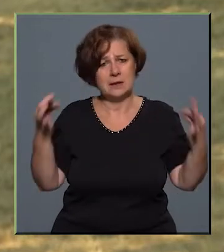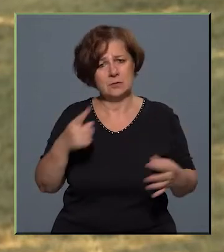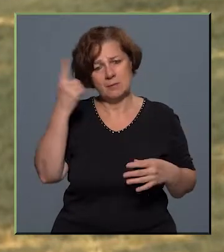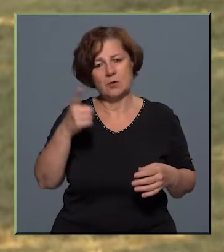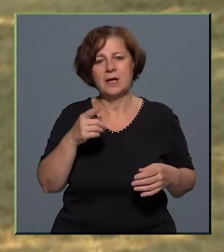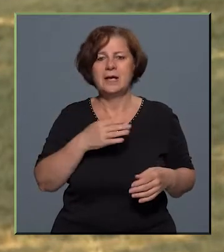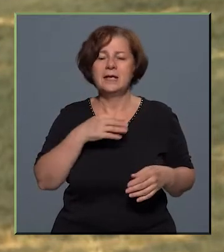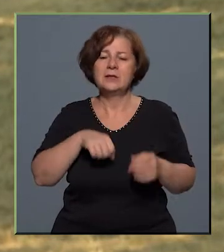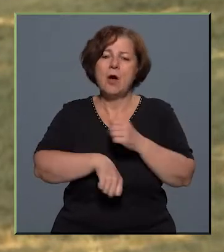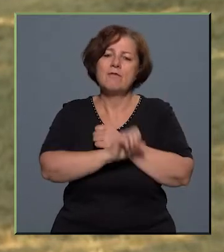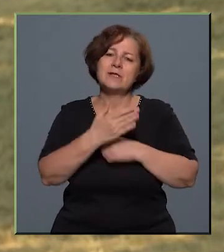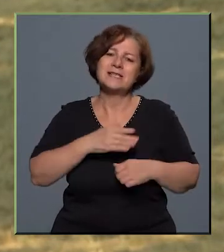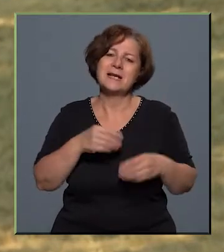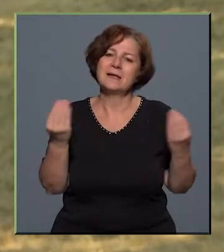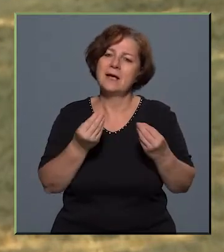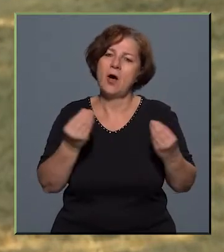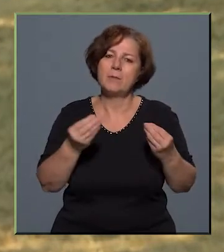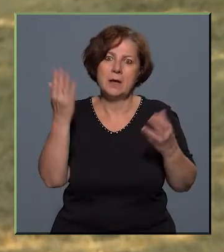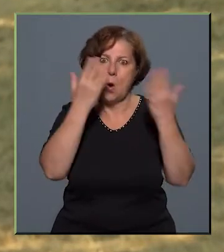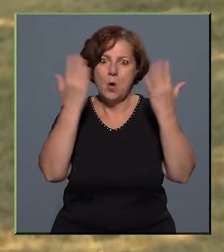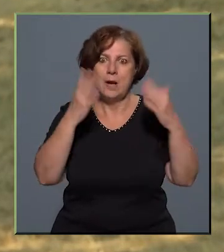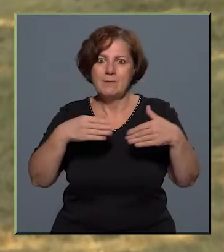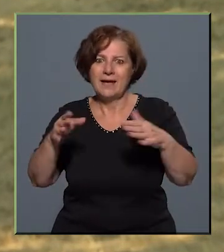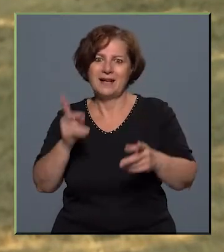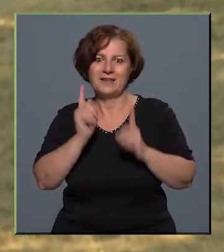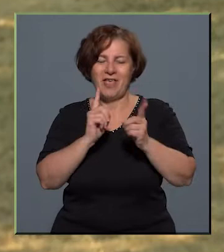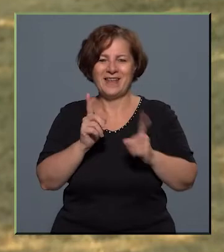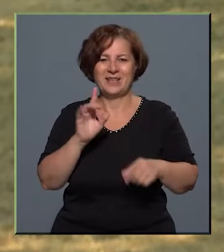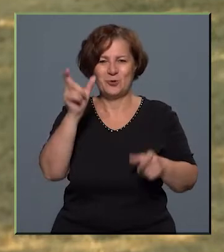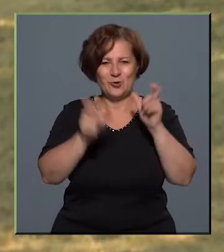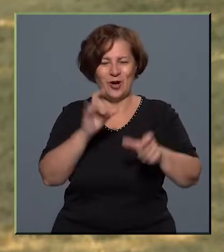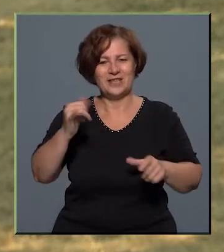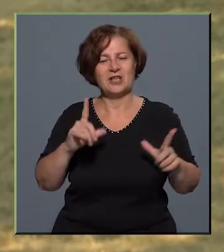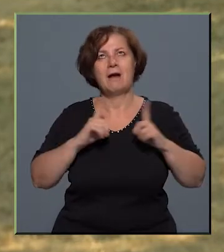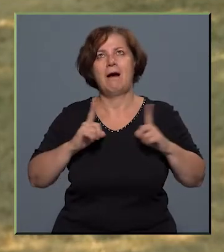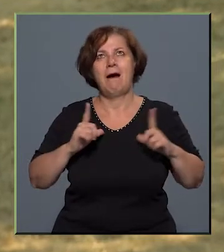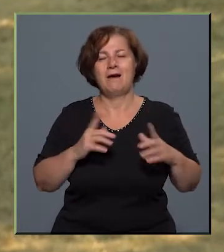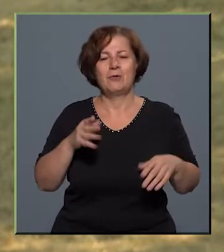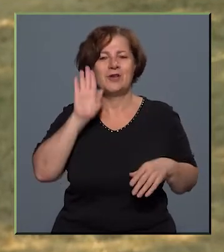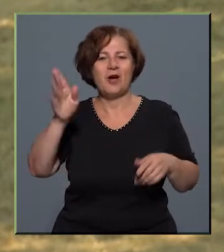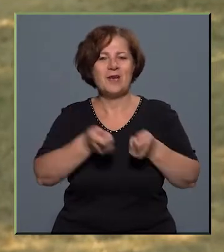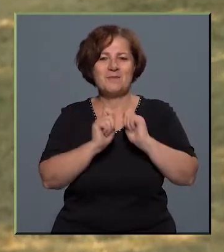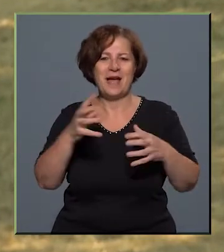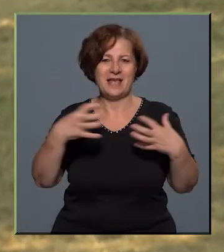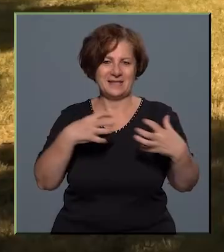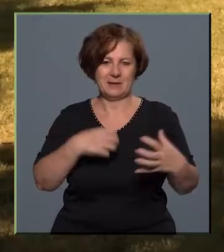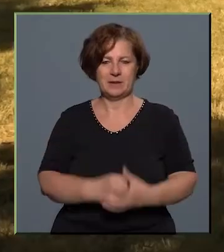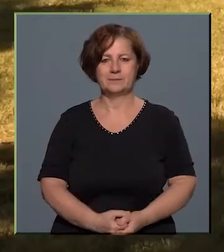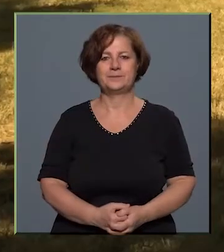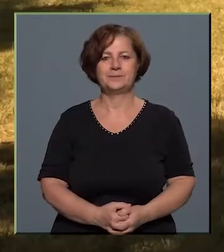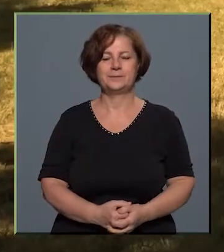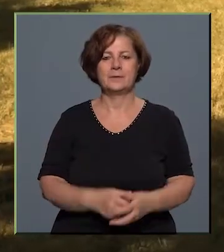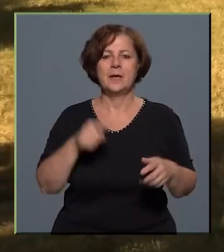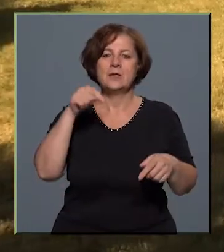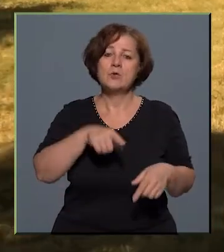foci szeretete az, ami egyszerűen őrületbe kergeti a játékosokat is, és már alig várják, hogy hazai pályán léphessenek pályára. Itt most